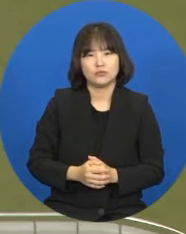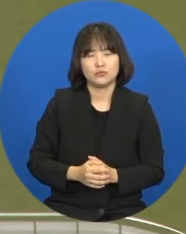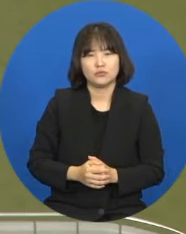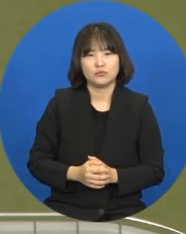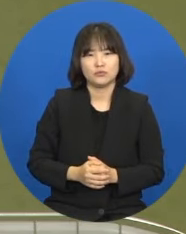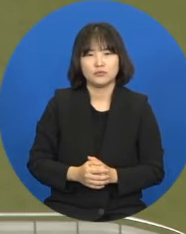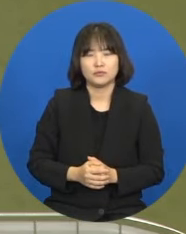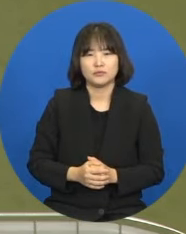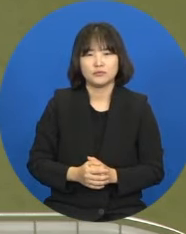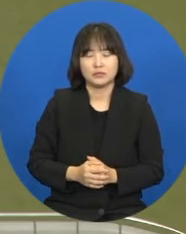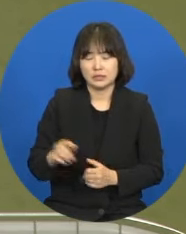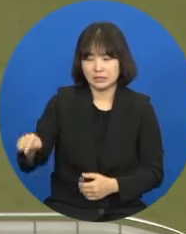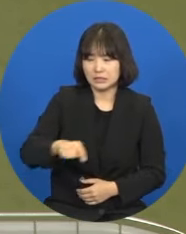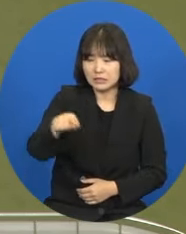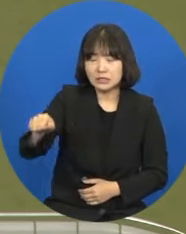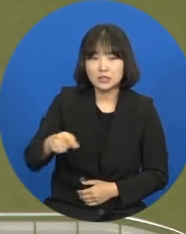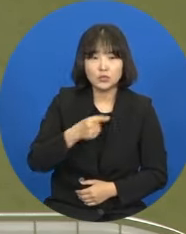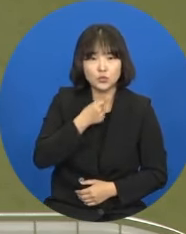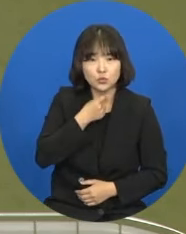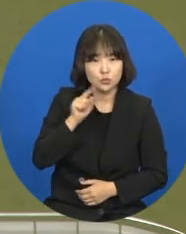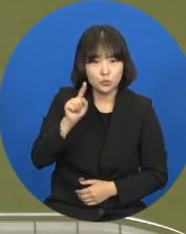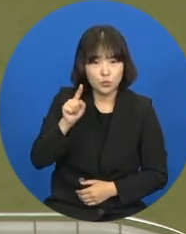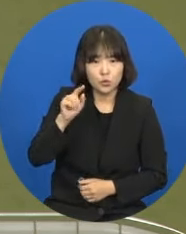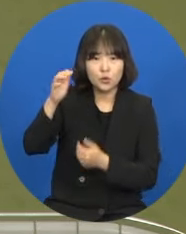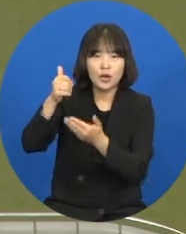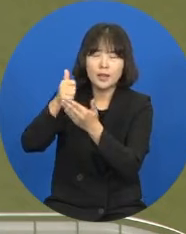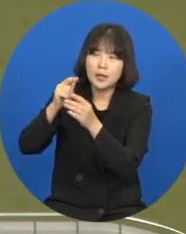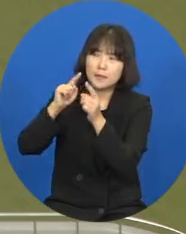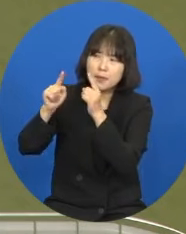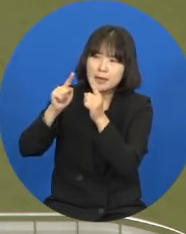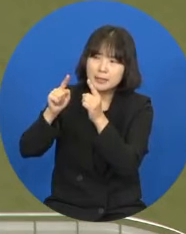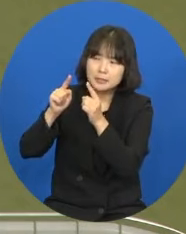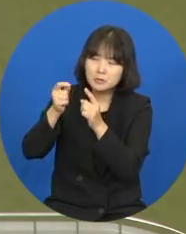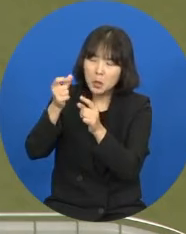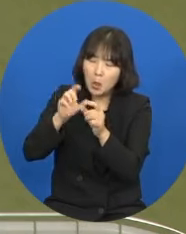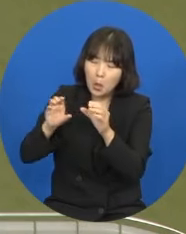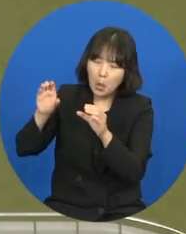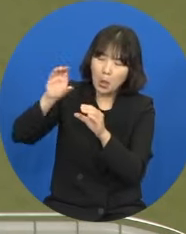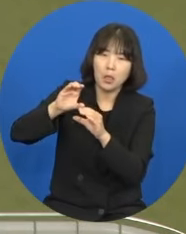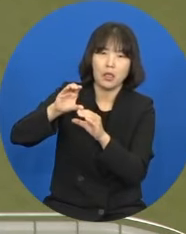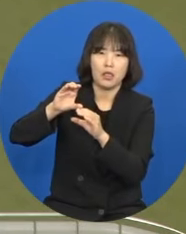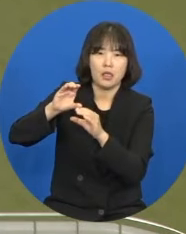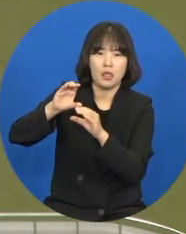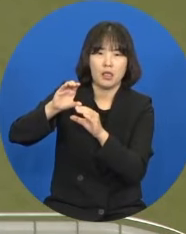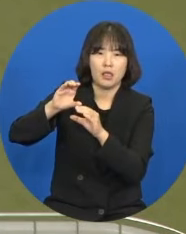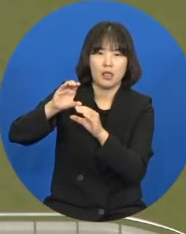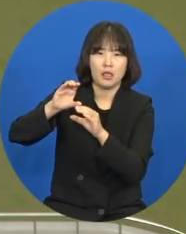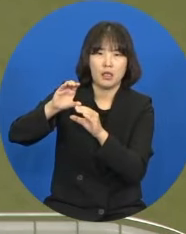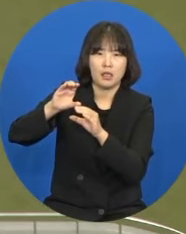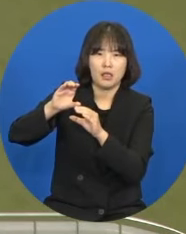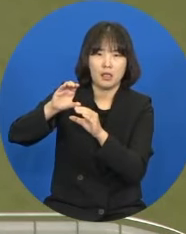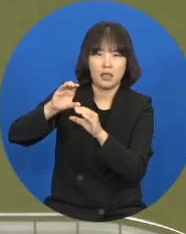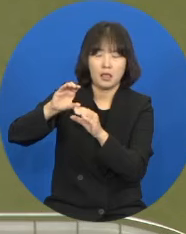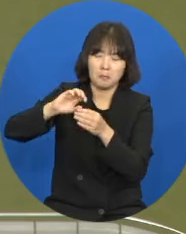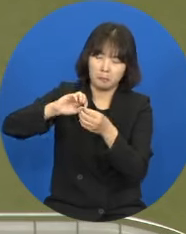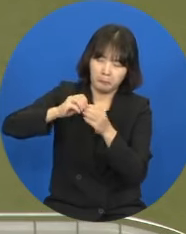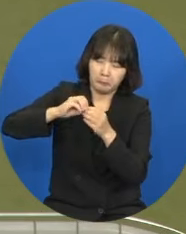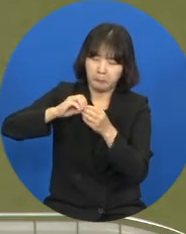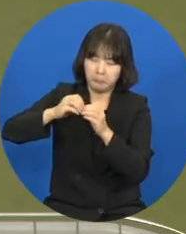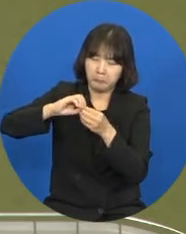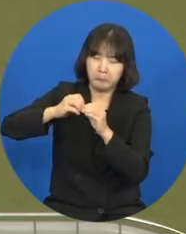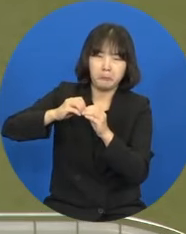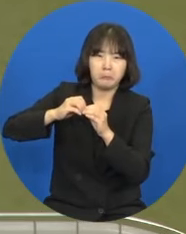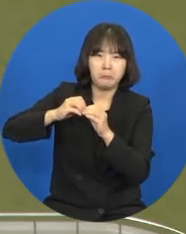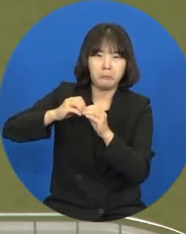말이에요 그들의 소원이 하나님의 말씀을 약간 첨가하여서 잘 조리하여